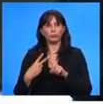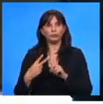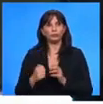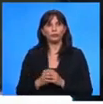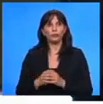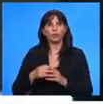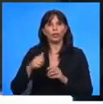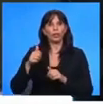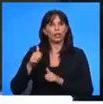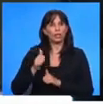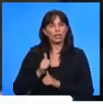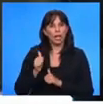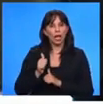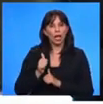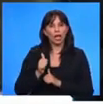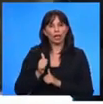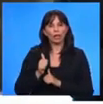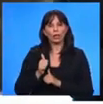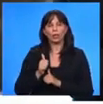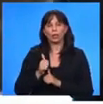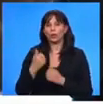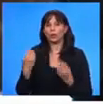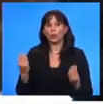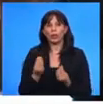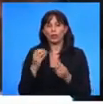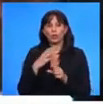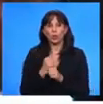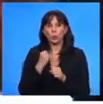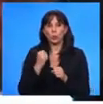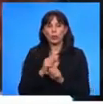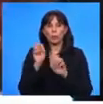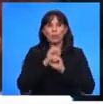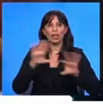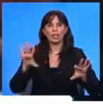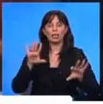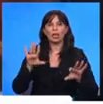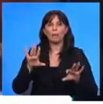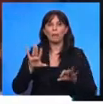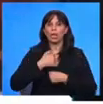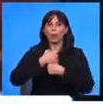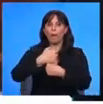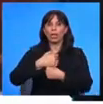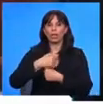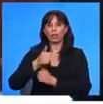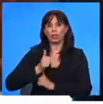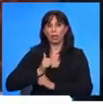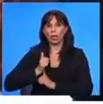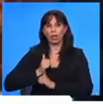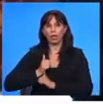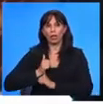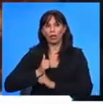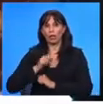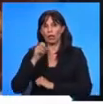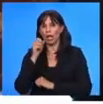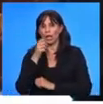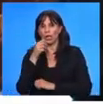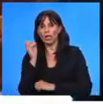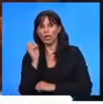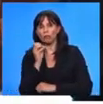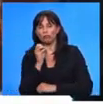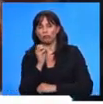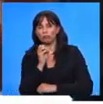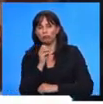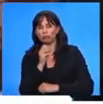עושה בתוך הצבא לפרסם בדובר צהל. כל דבר שקורה, דן גולפוס הנזיפה, כל זה, לא